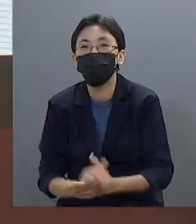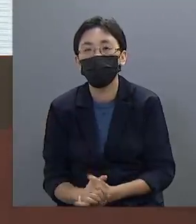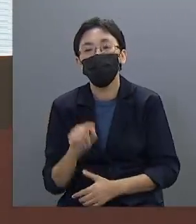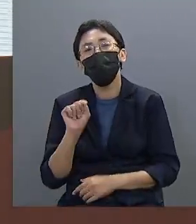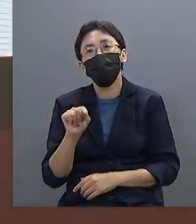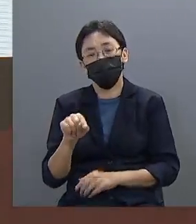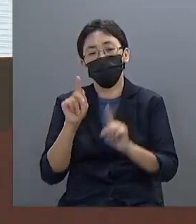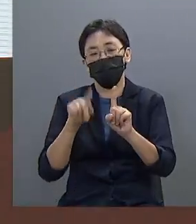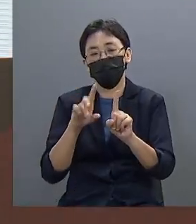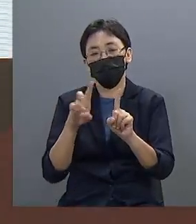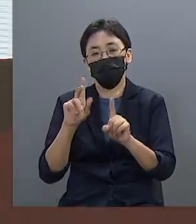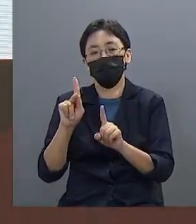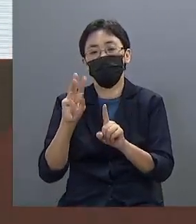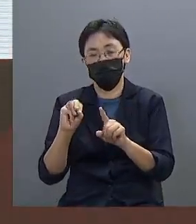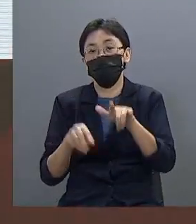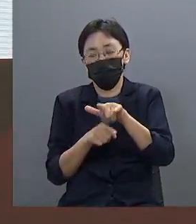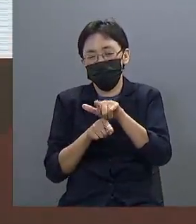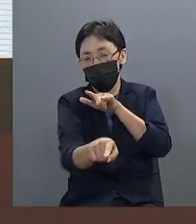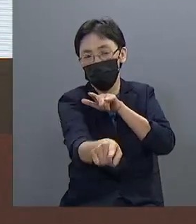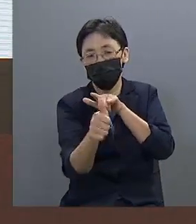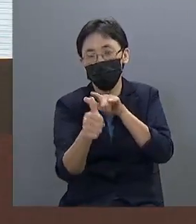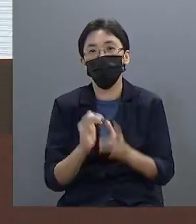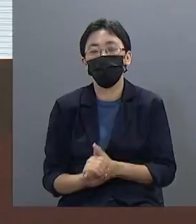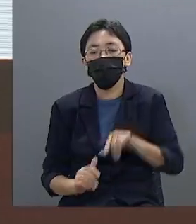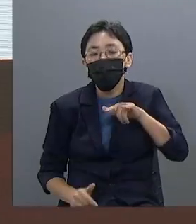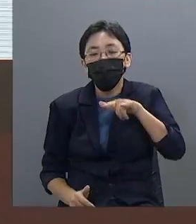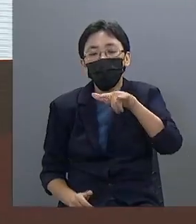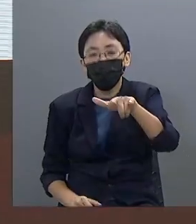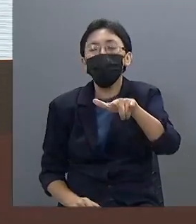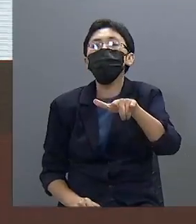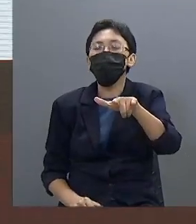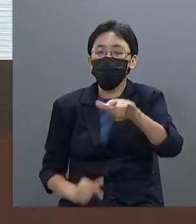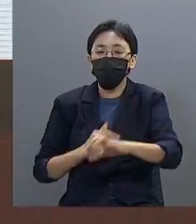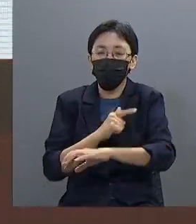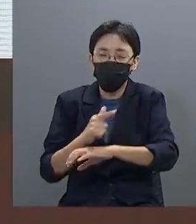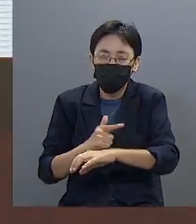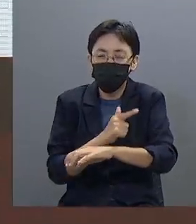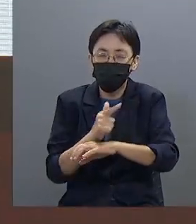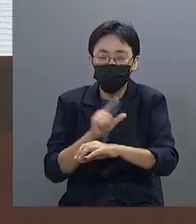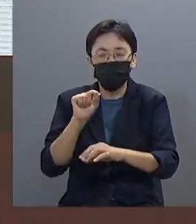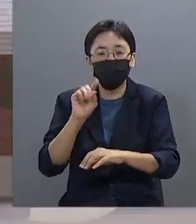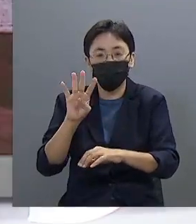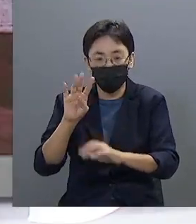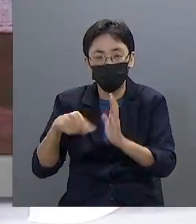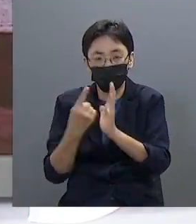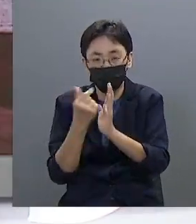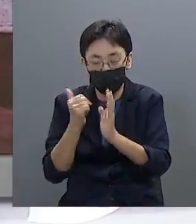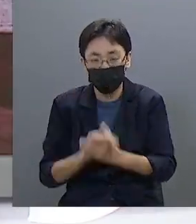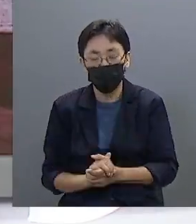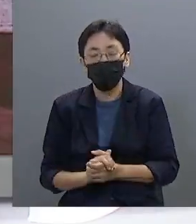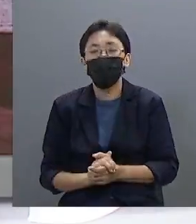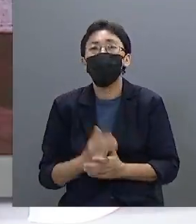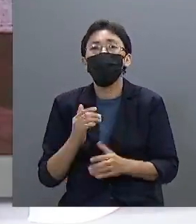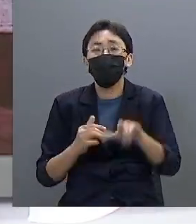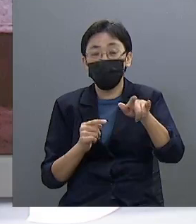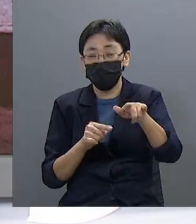กิโลเมตรที่สำคัญทำการบินนานสูงสุด24ชั่วโมงมากกว่าโดรนหลายๆรุ่นของอิหร่านนะคะแต่ล่าสุด